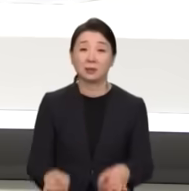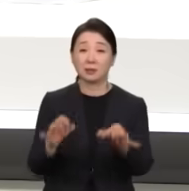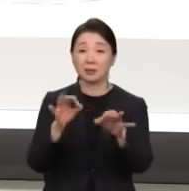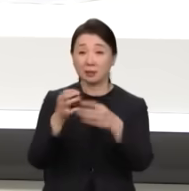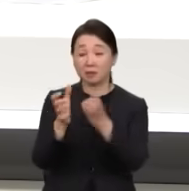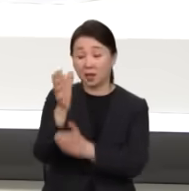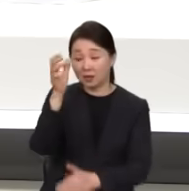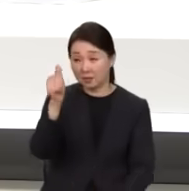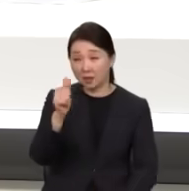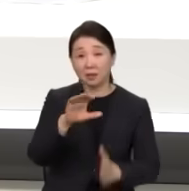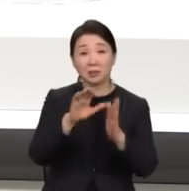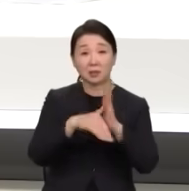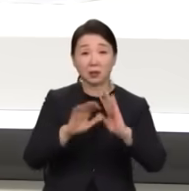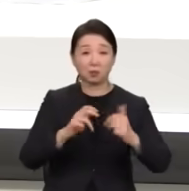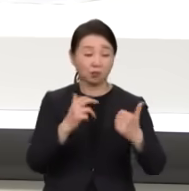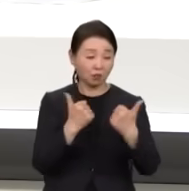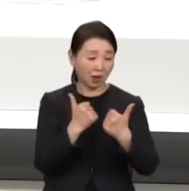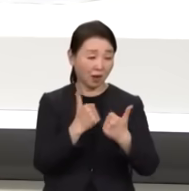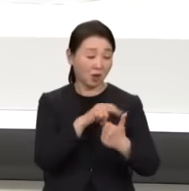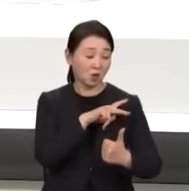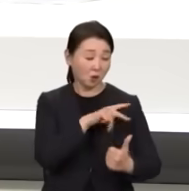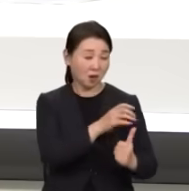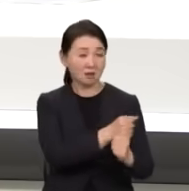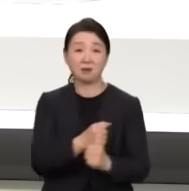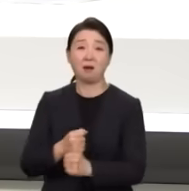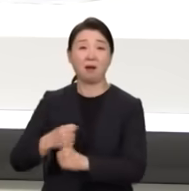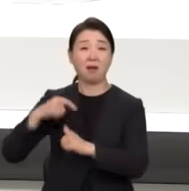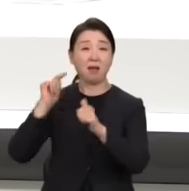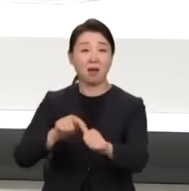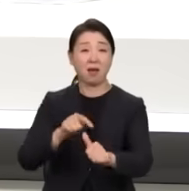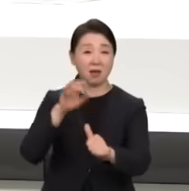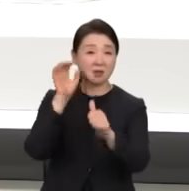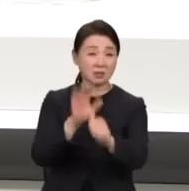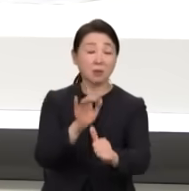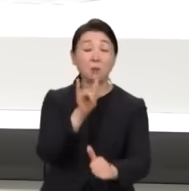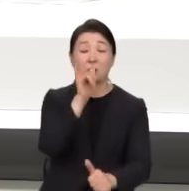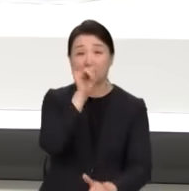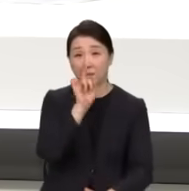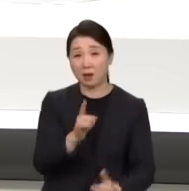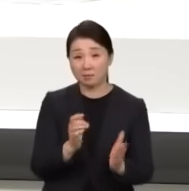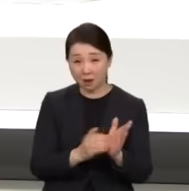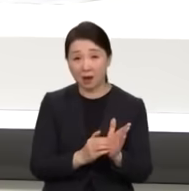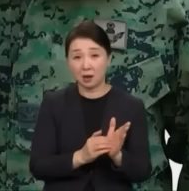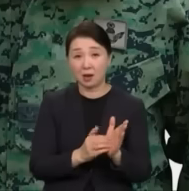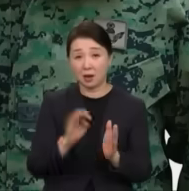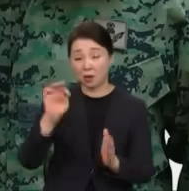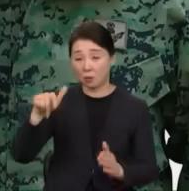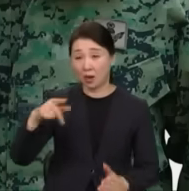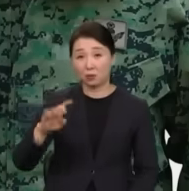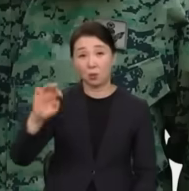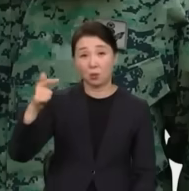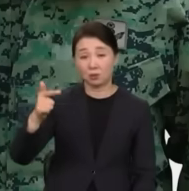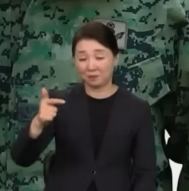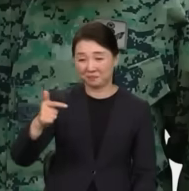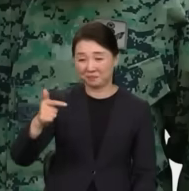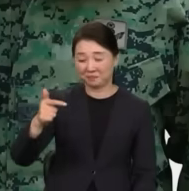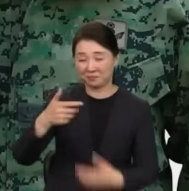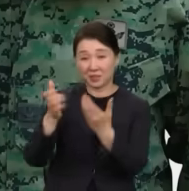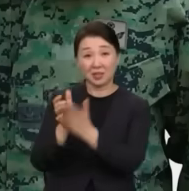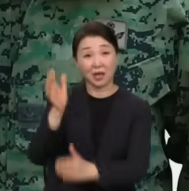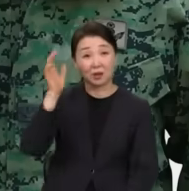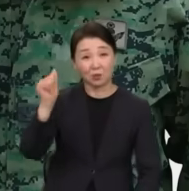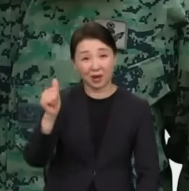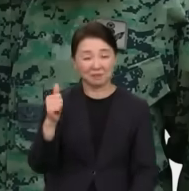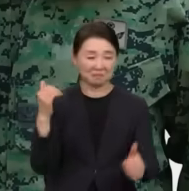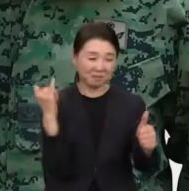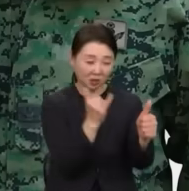단장은 당시 국회의원을 끌어내라, 그러니까 체포 지시가 있었다고 했습니다. 네. 곽종근 사령관이 자신에게